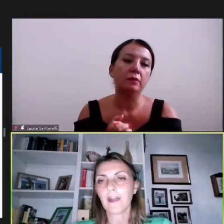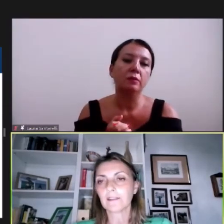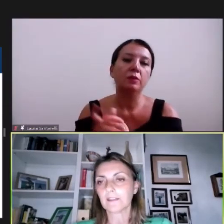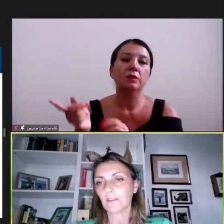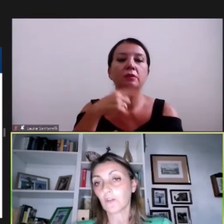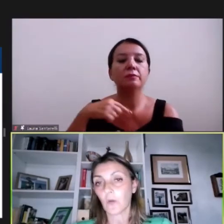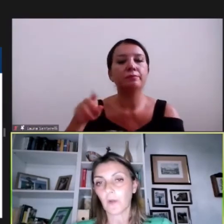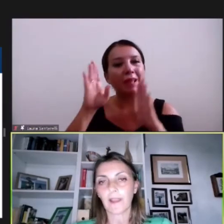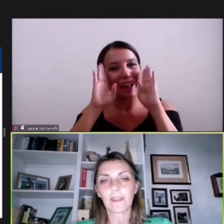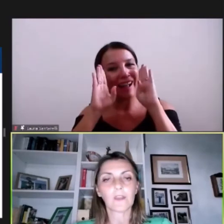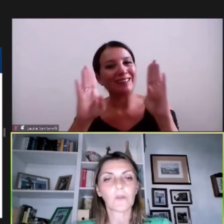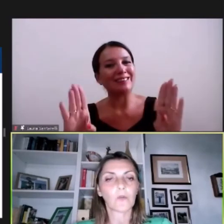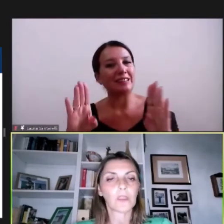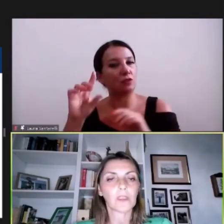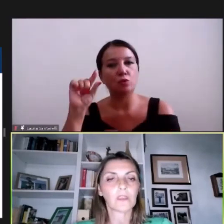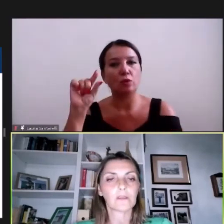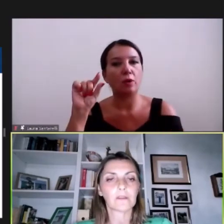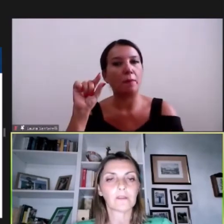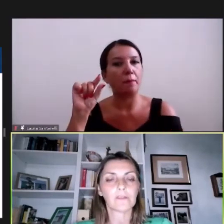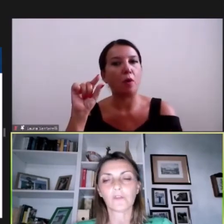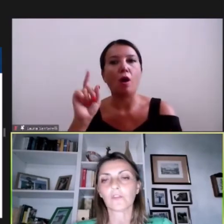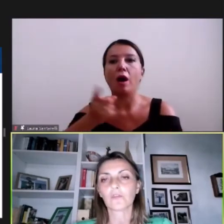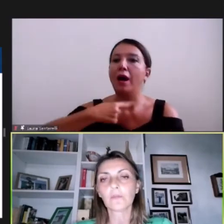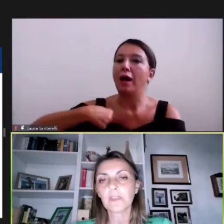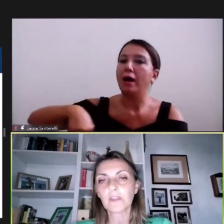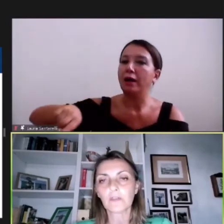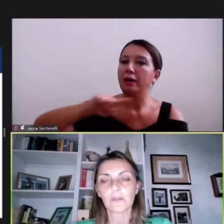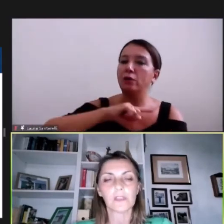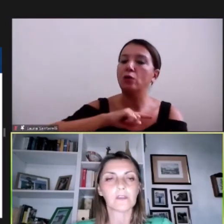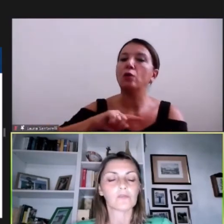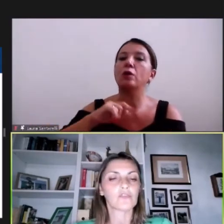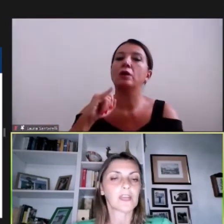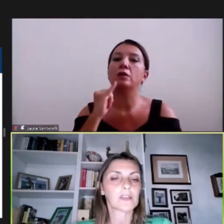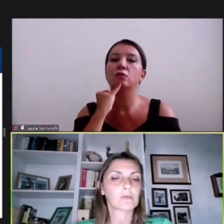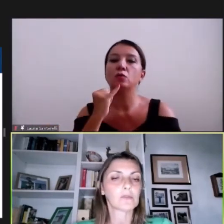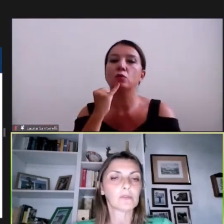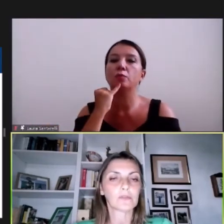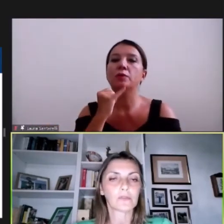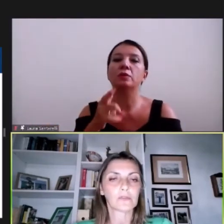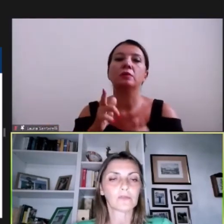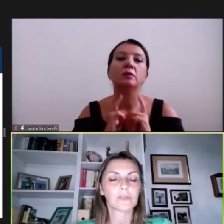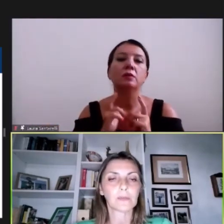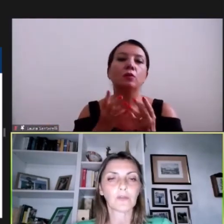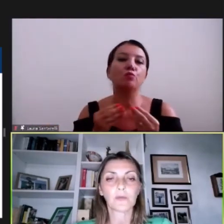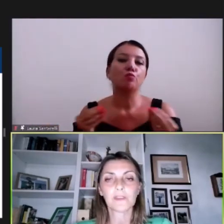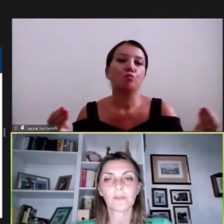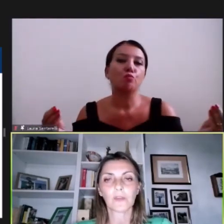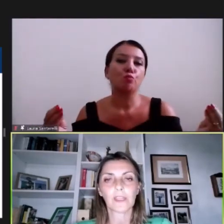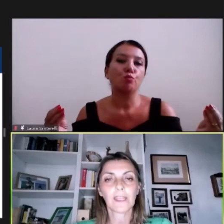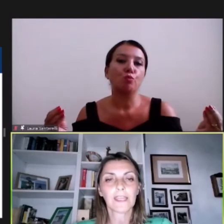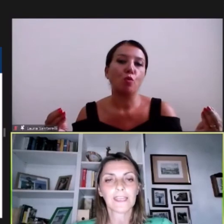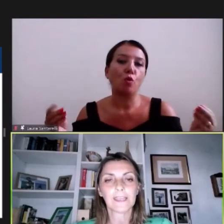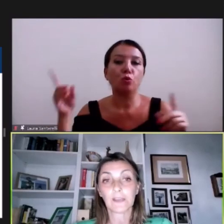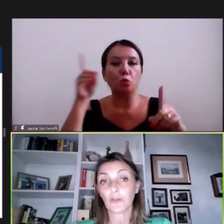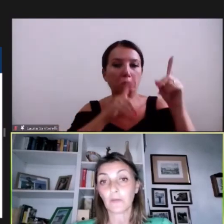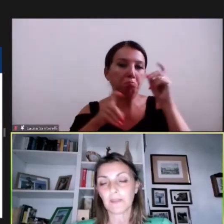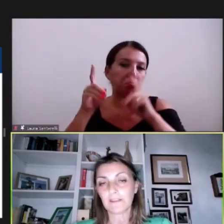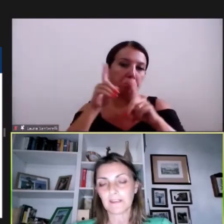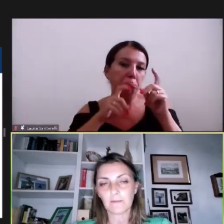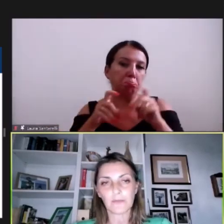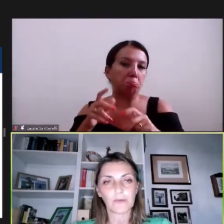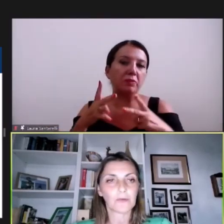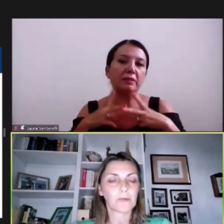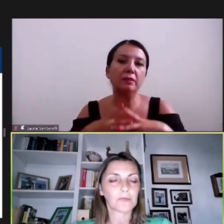poca attenzione anche noi, visto che sono piccoli, non ci danno molta preoccupazione, come